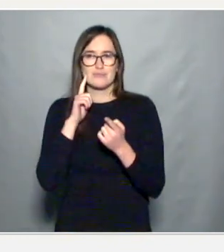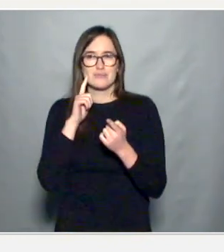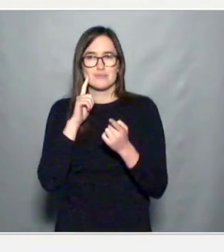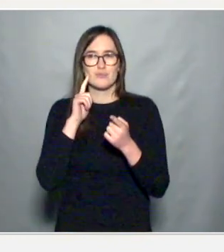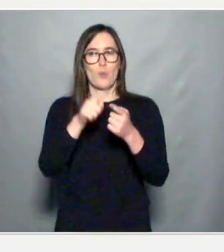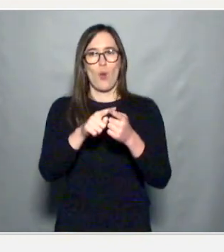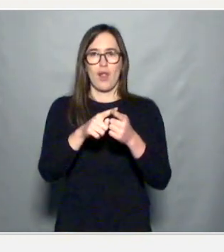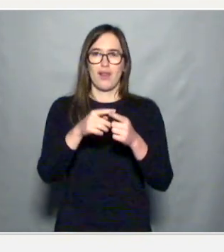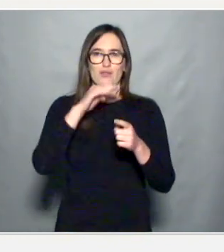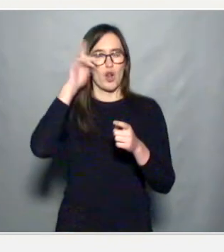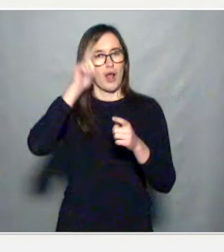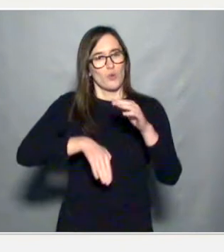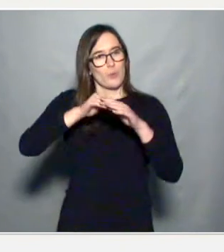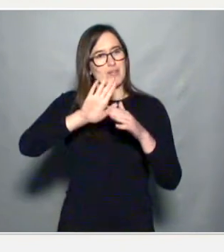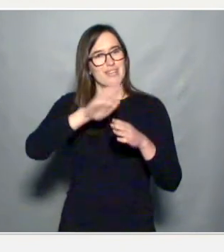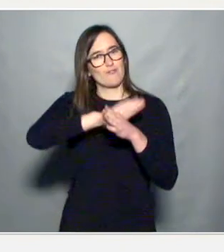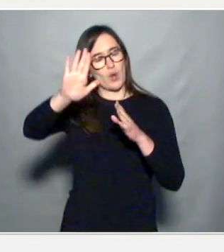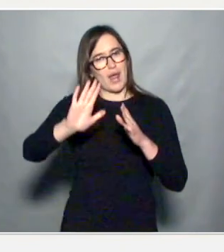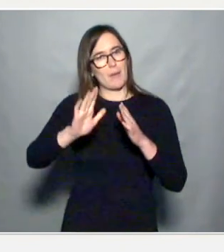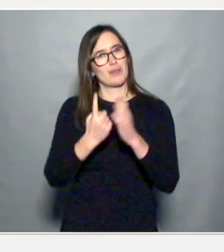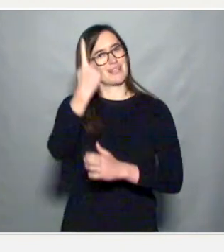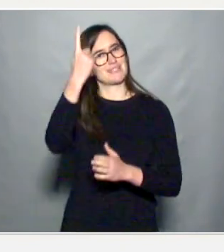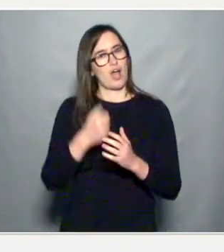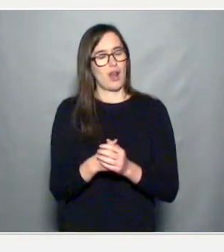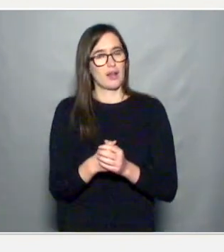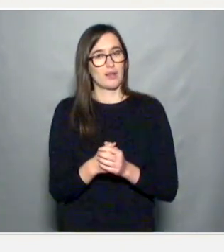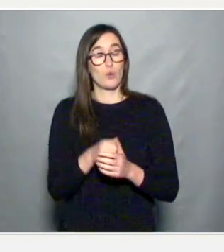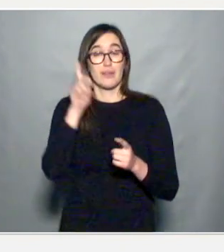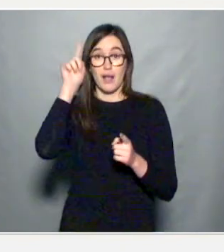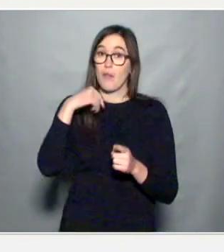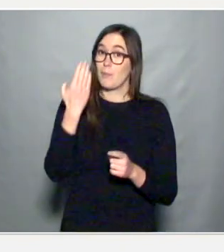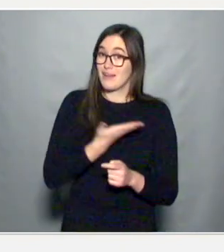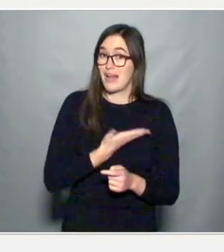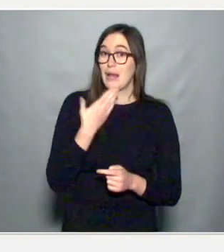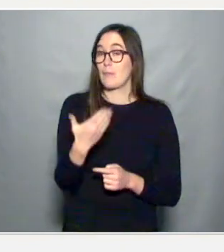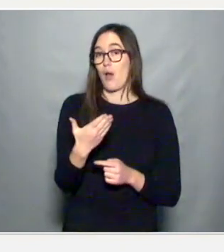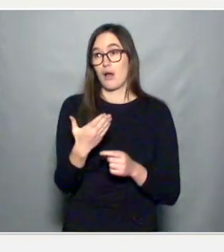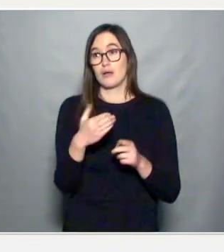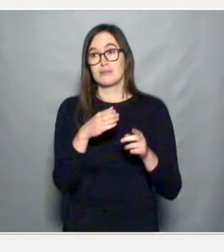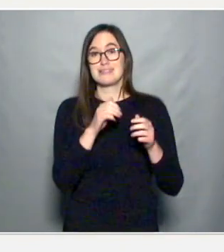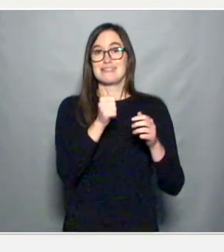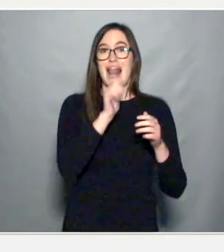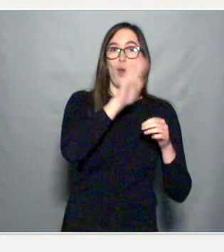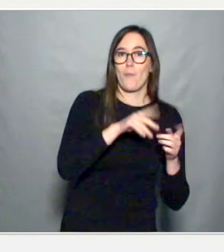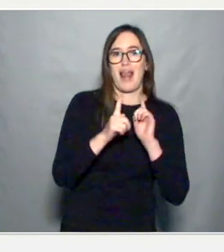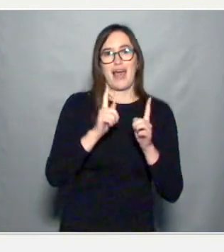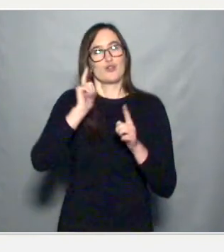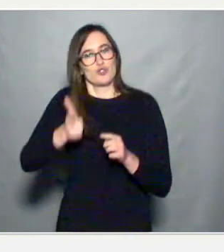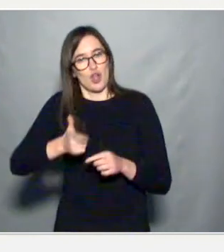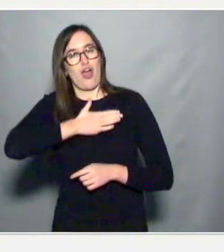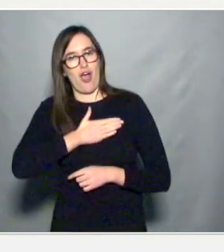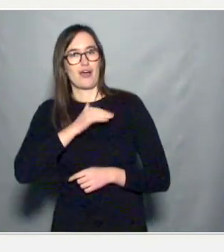fulla potential? För att det kan bli ganska bra. Trots, eller kanske snarare tack vare, att man